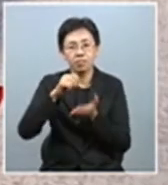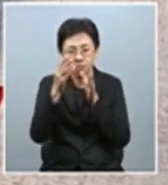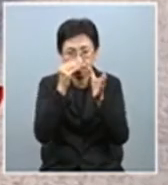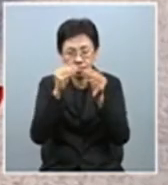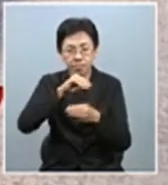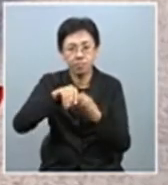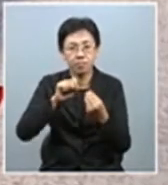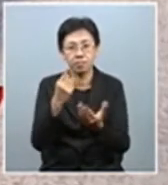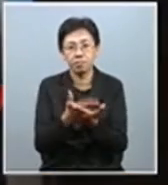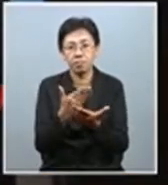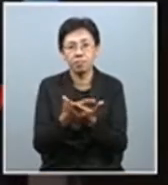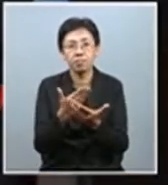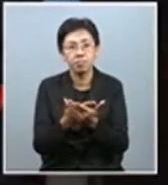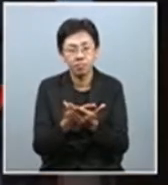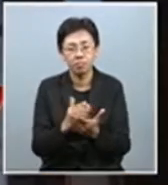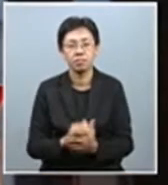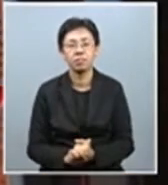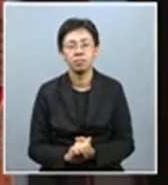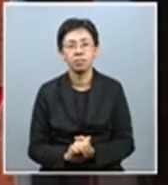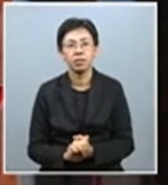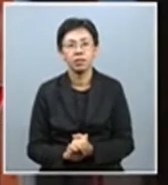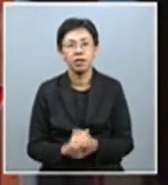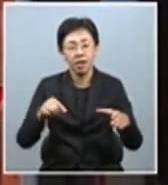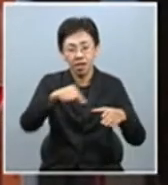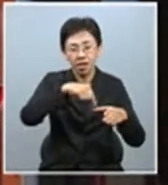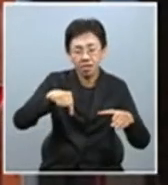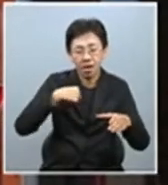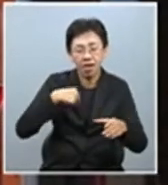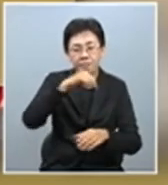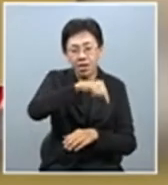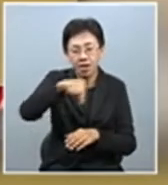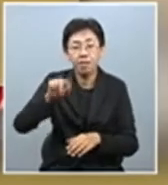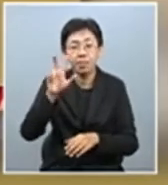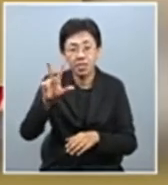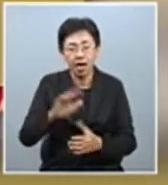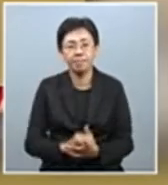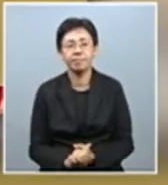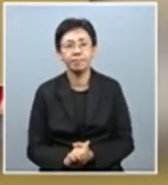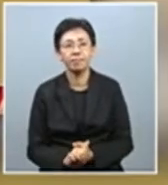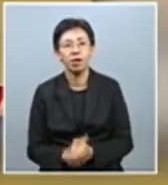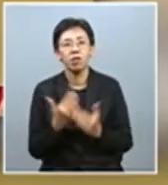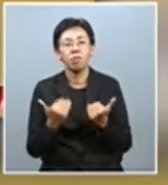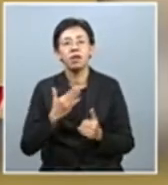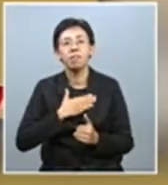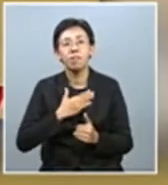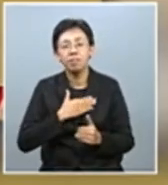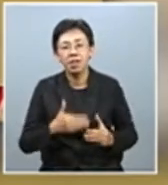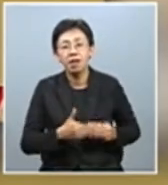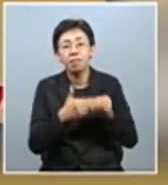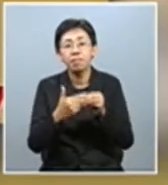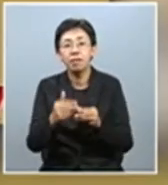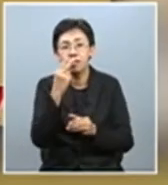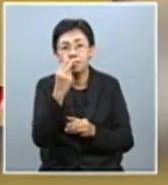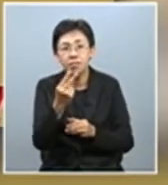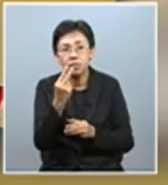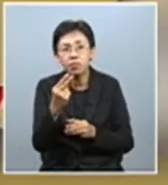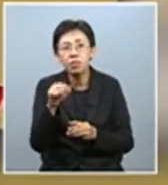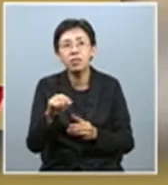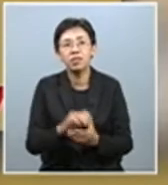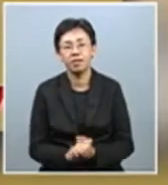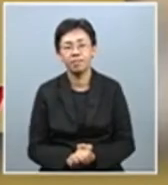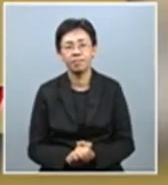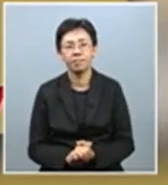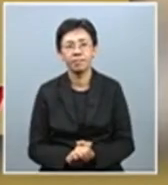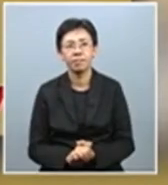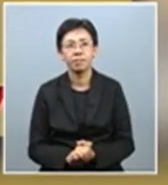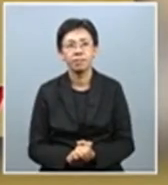การเงินที่มีชีวิตภายในจะมีพื้นที่หลัก3ส่วนด้วยกันเพราะฉะนั้นวันนี้ผมขออาสาพาคุณผู้ชมไปเริ่มต้นกันที่พิ